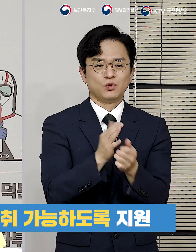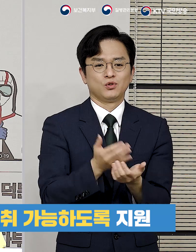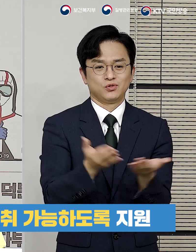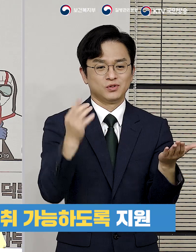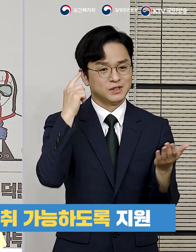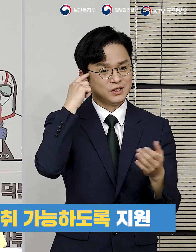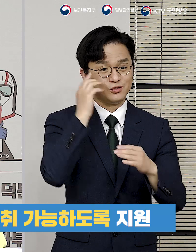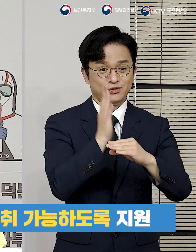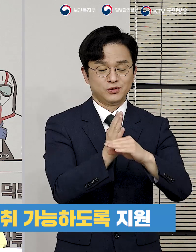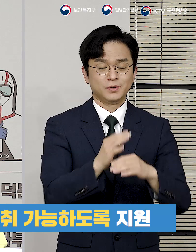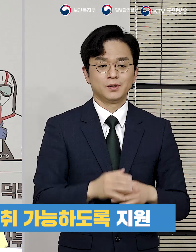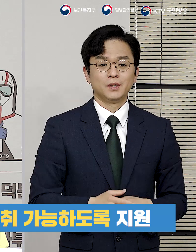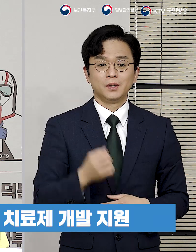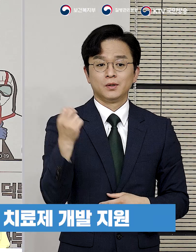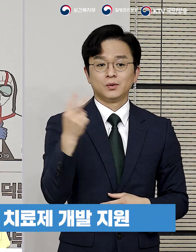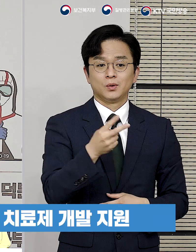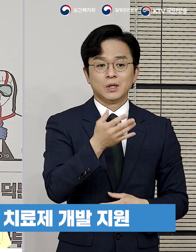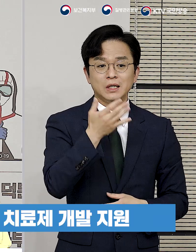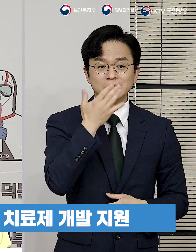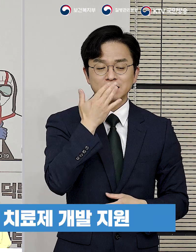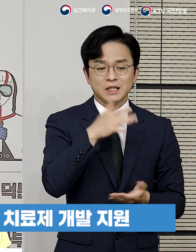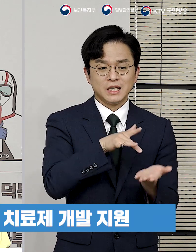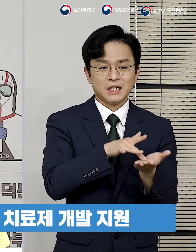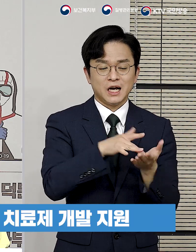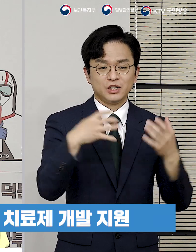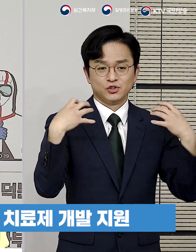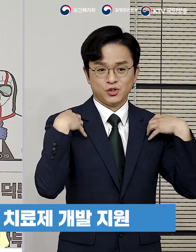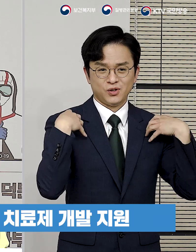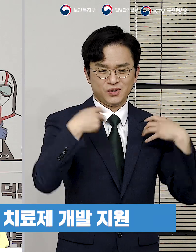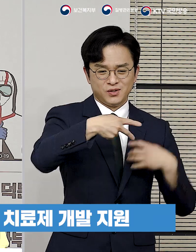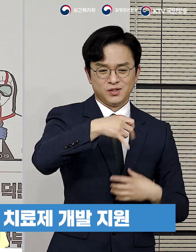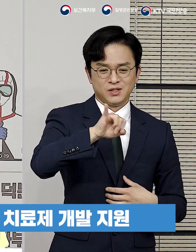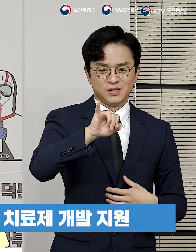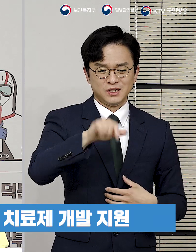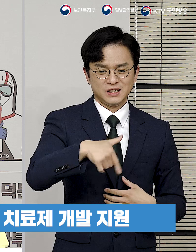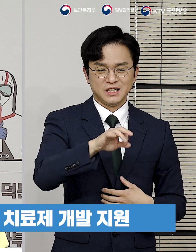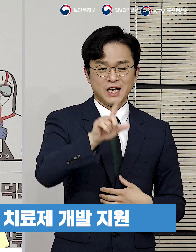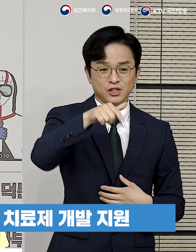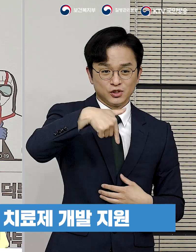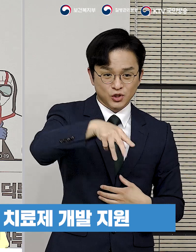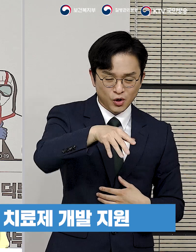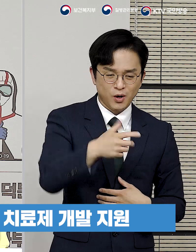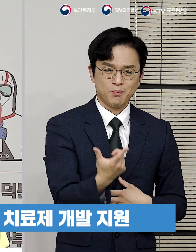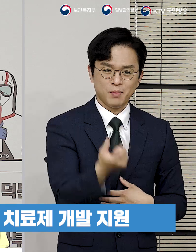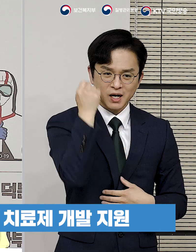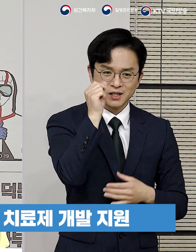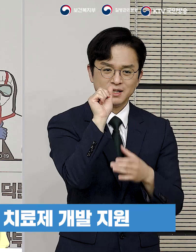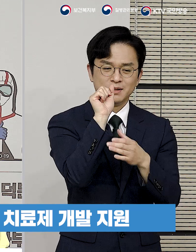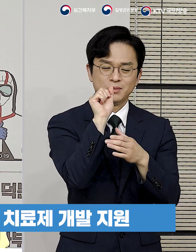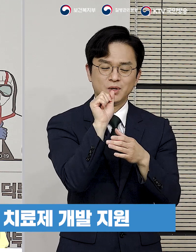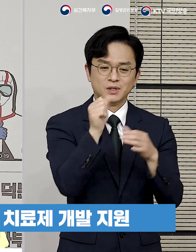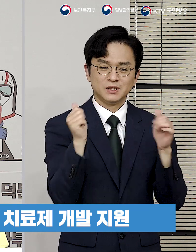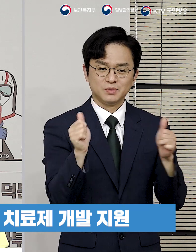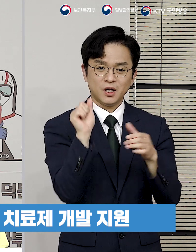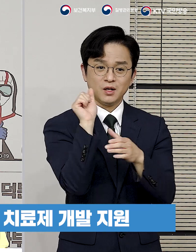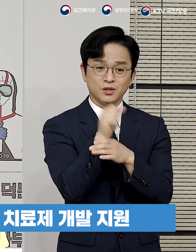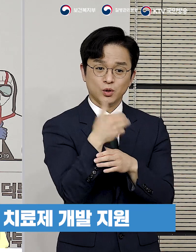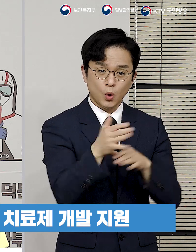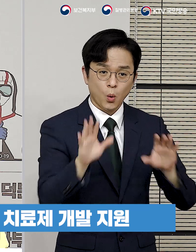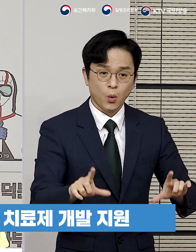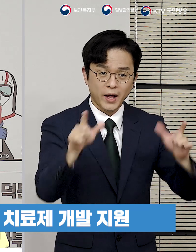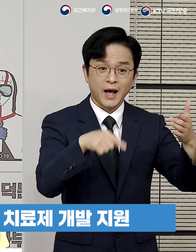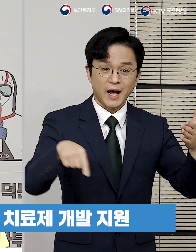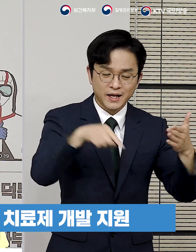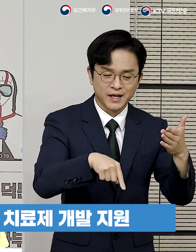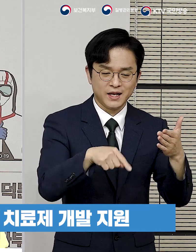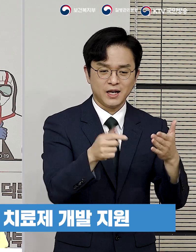있도록 지원합니다. 이와 함께 식약처의 신속한 임상 승인 등을 통해서 연내 치료제를 개발할